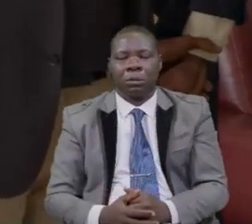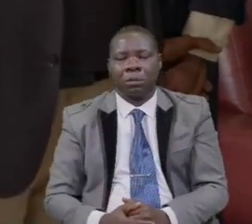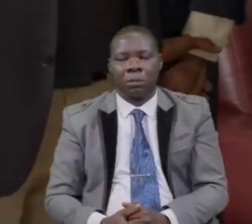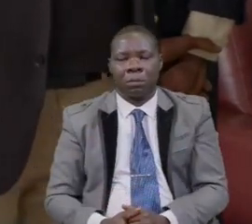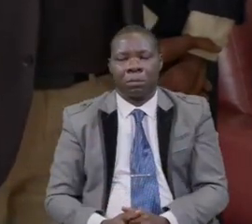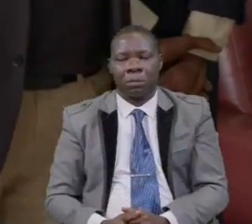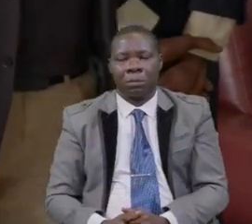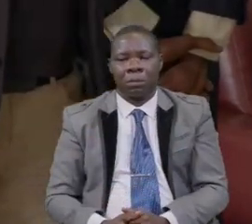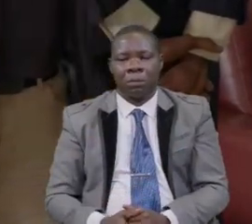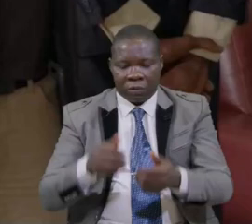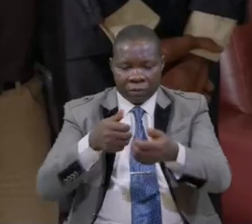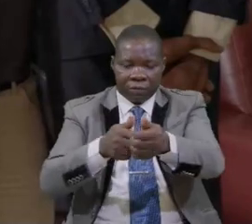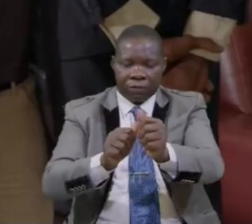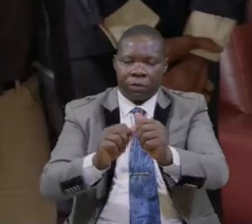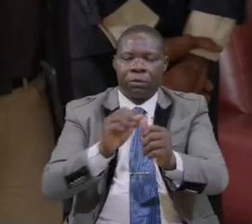Suis-le.